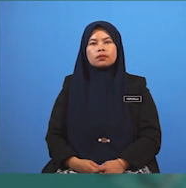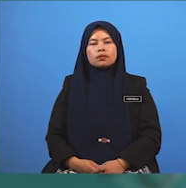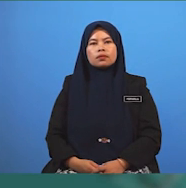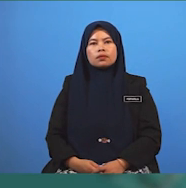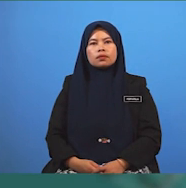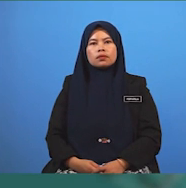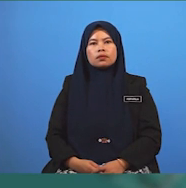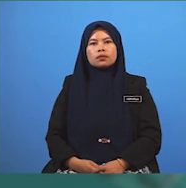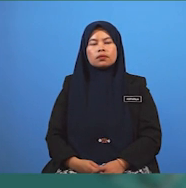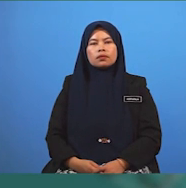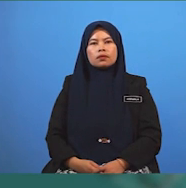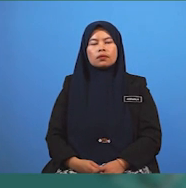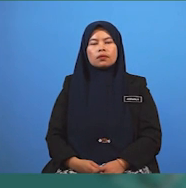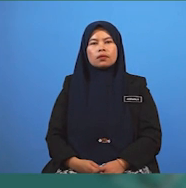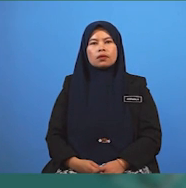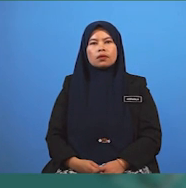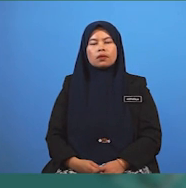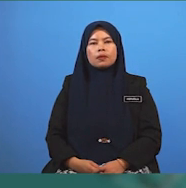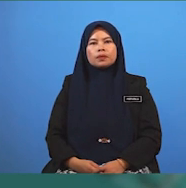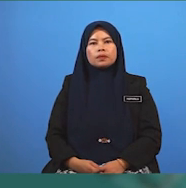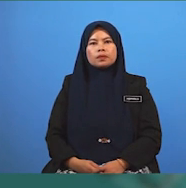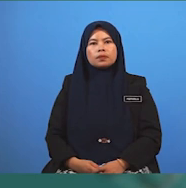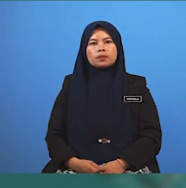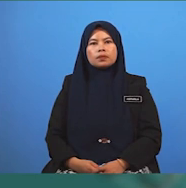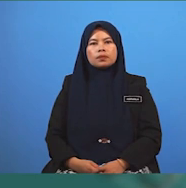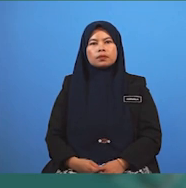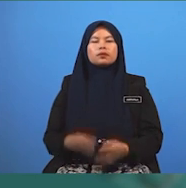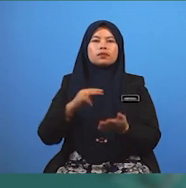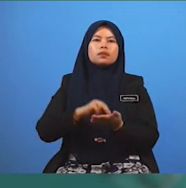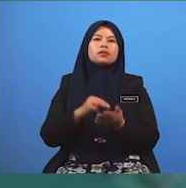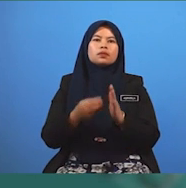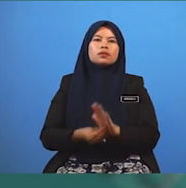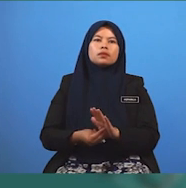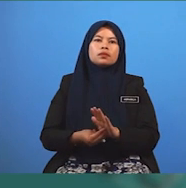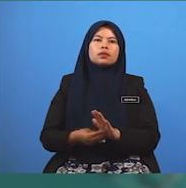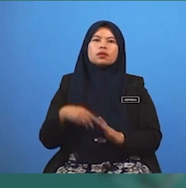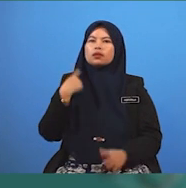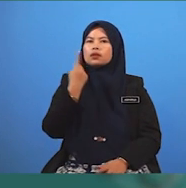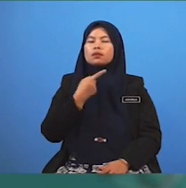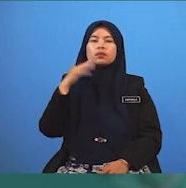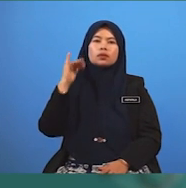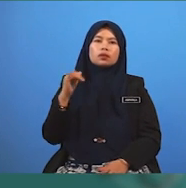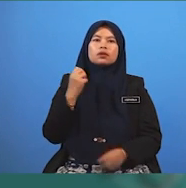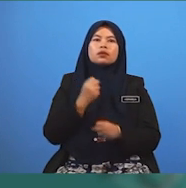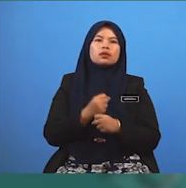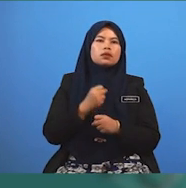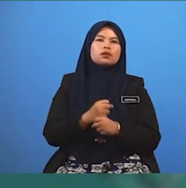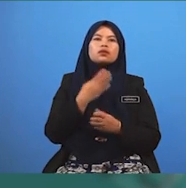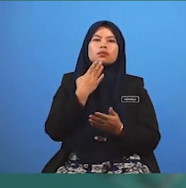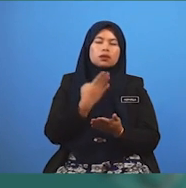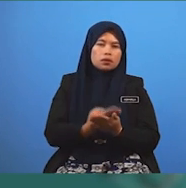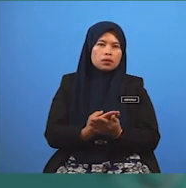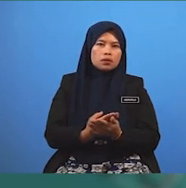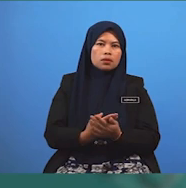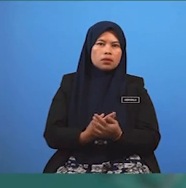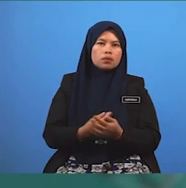yarah. Shadaqallahu nazim. Maksudnya, barang siapa yang mengerjakan kebaikan seberat